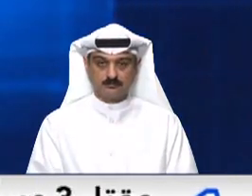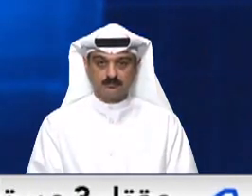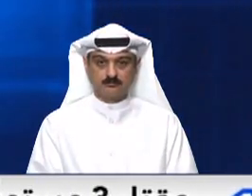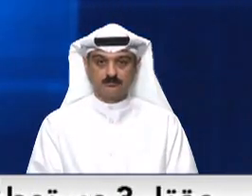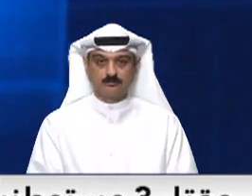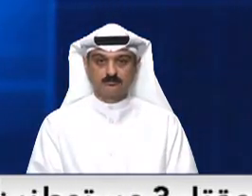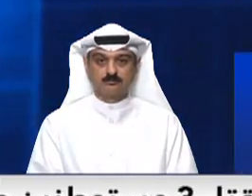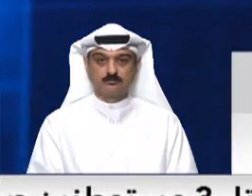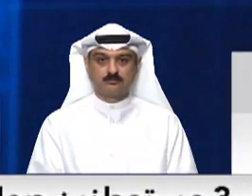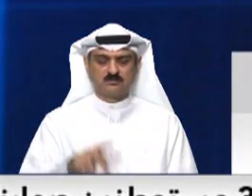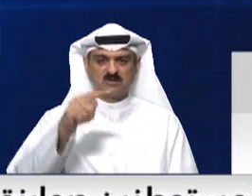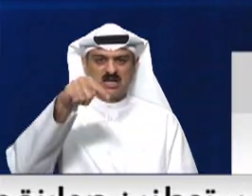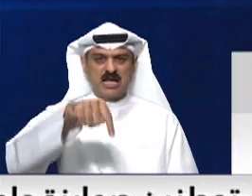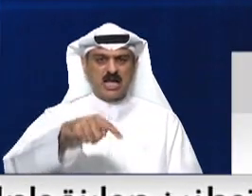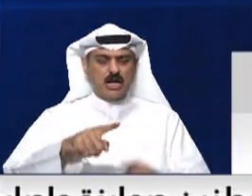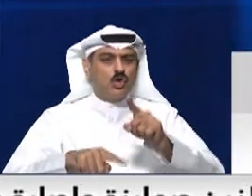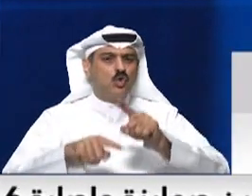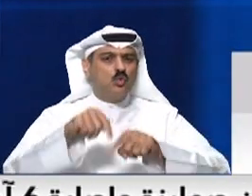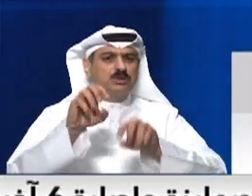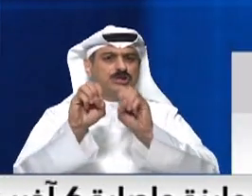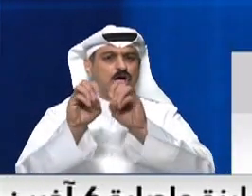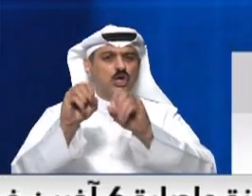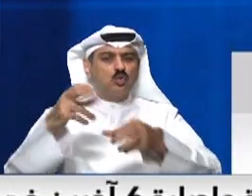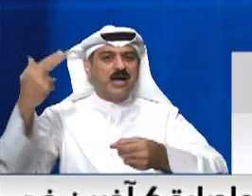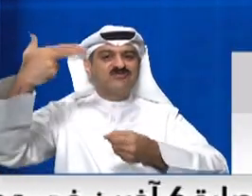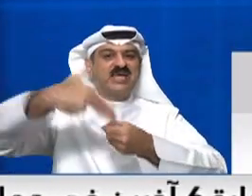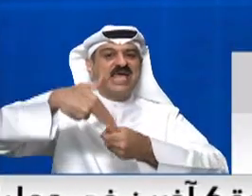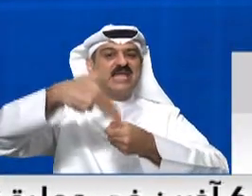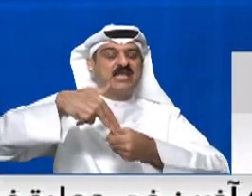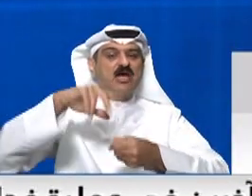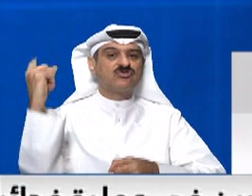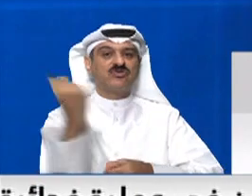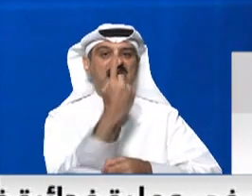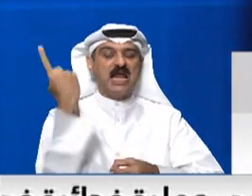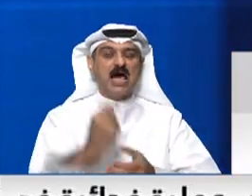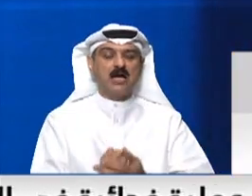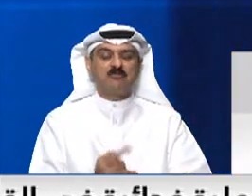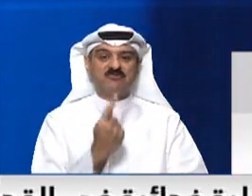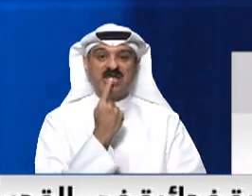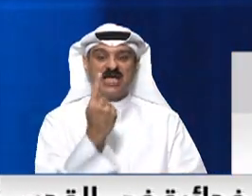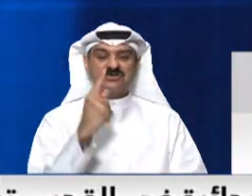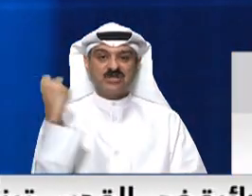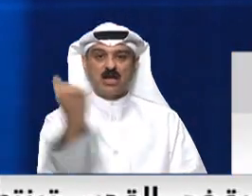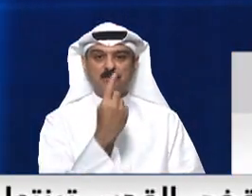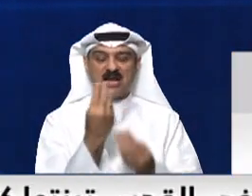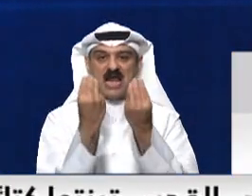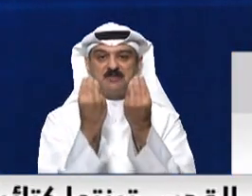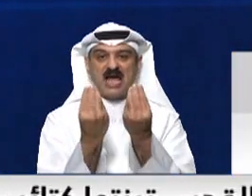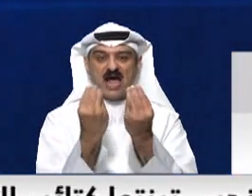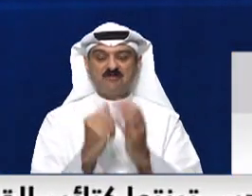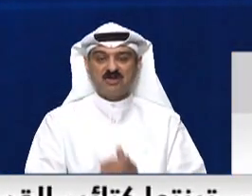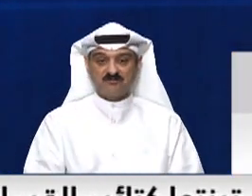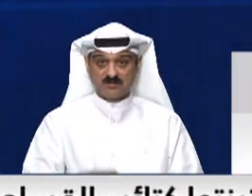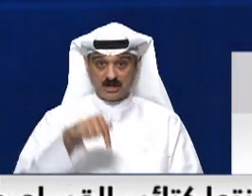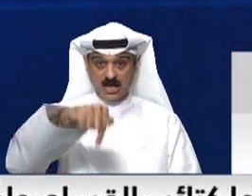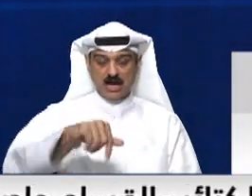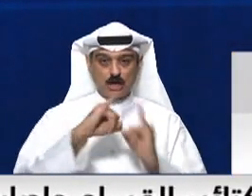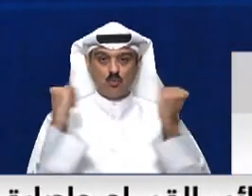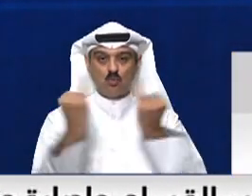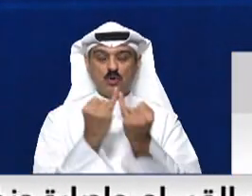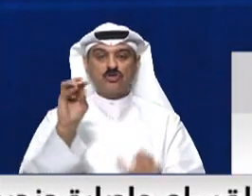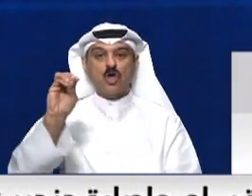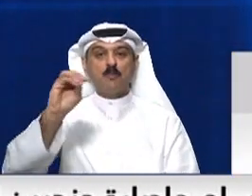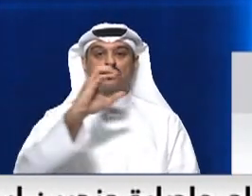وسط تحديات زيادة المعروض من الخام وتباطؤ الطلب العالمي على النفط، عقدت منظمة